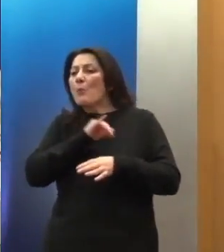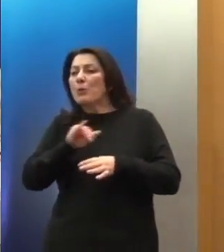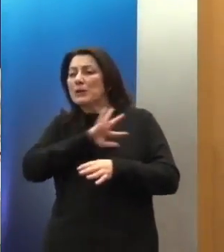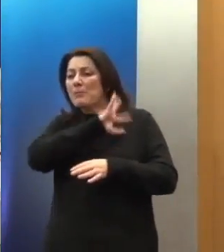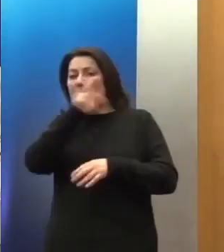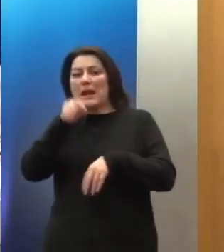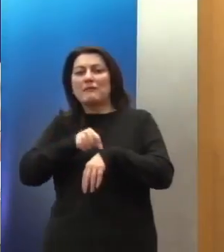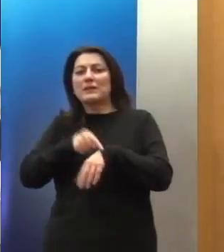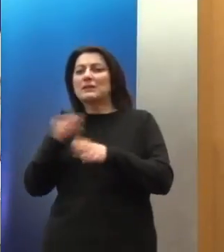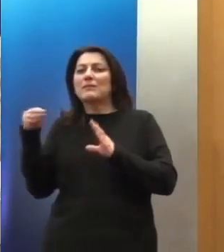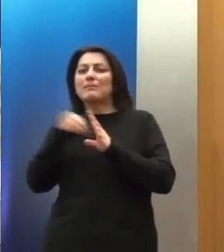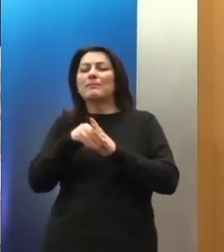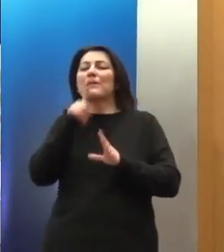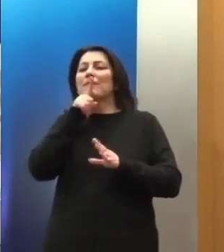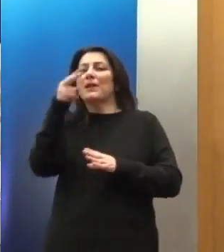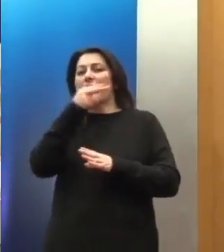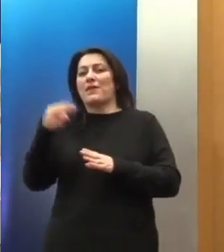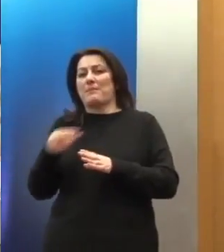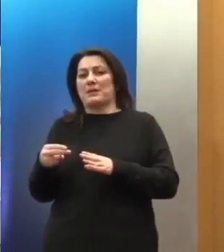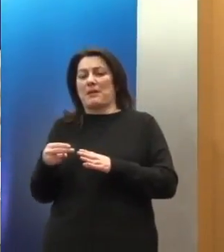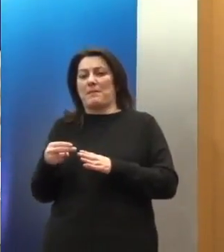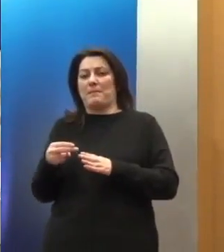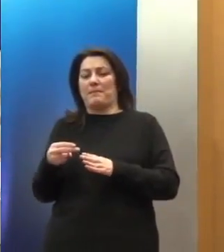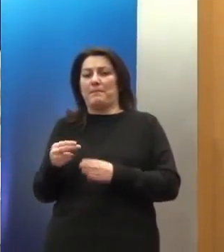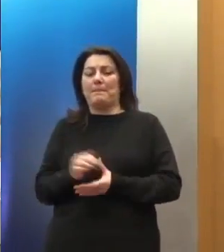μέσα στο πλαίσιο που θα έπρεπε.